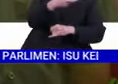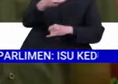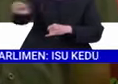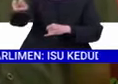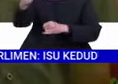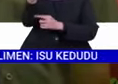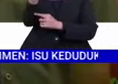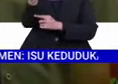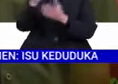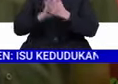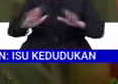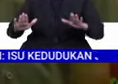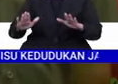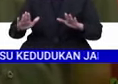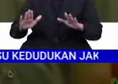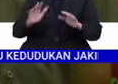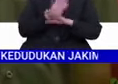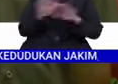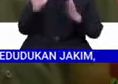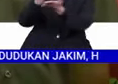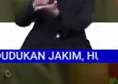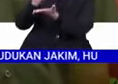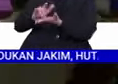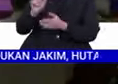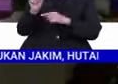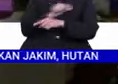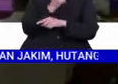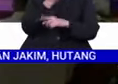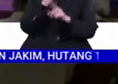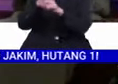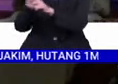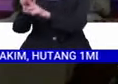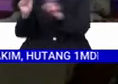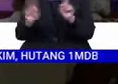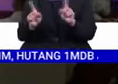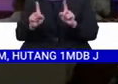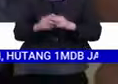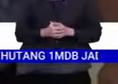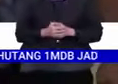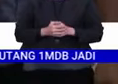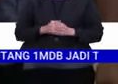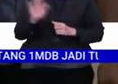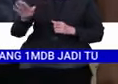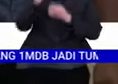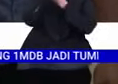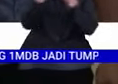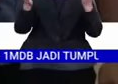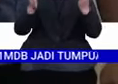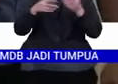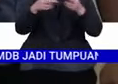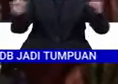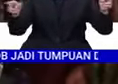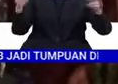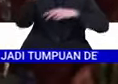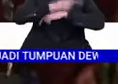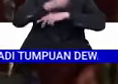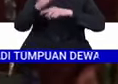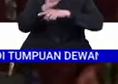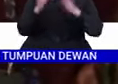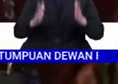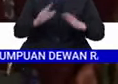dimanipulasi oleh pihak yang tidak sepatutnya di Hai beliau menyatakan demikian selepas pelancaran hari